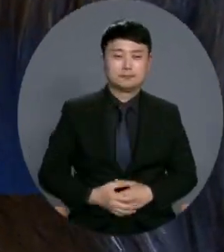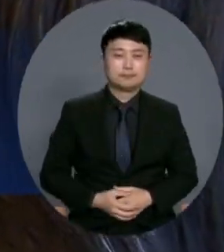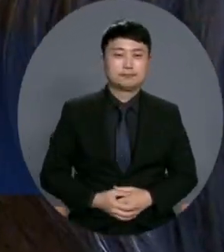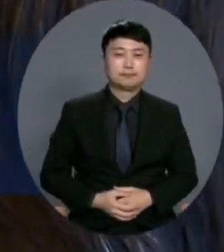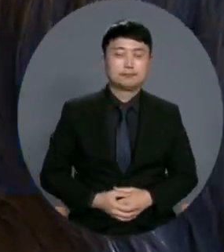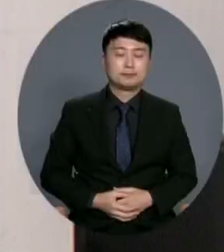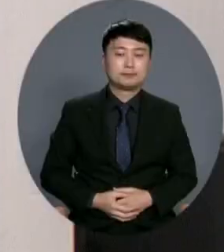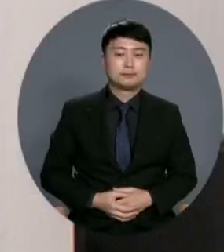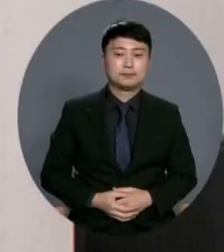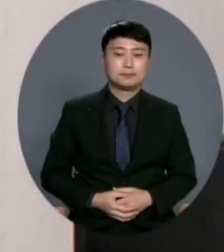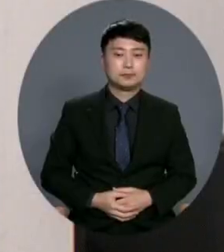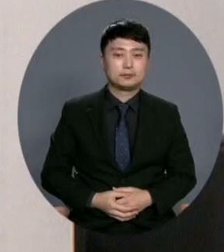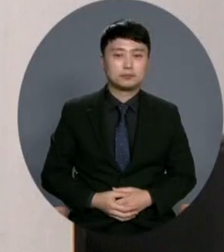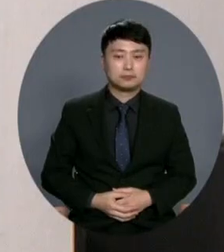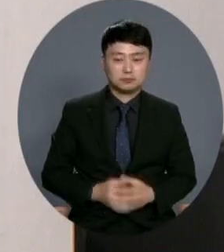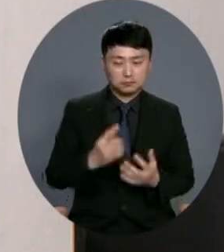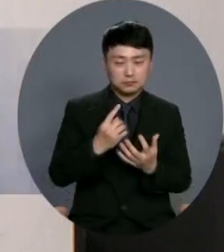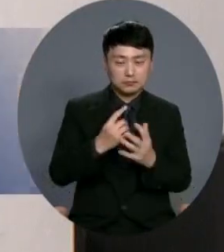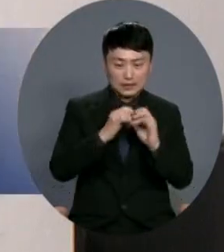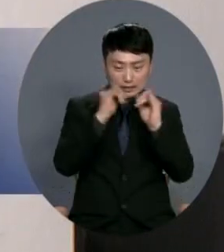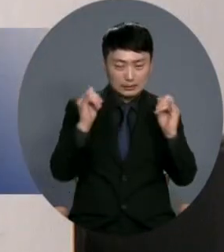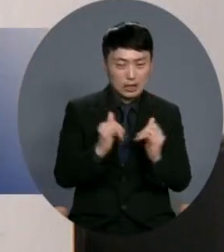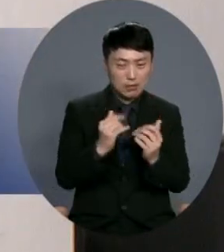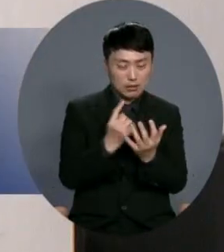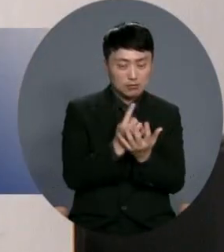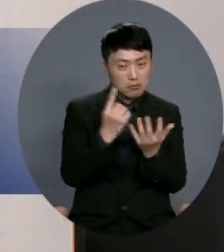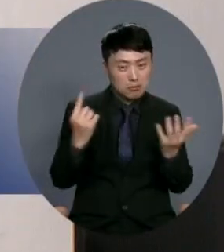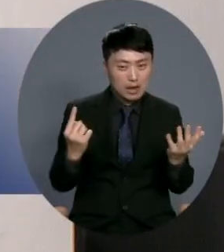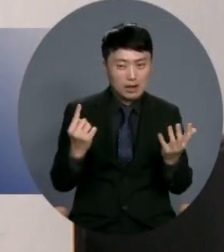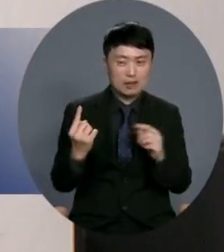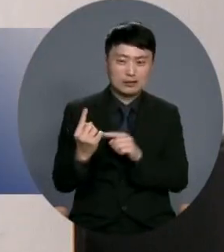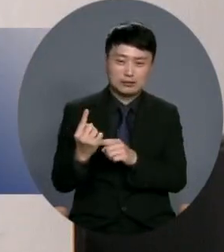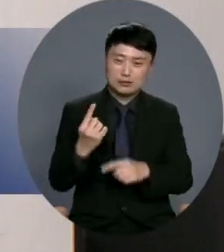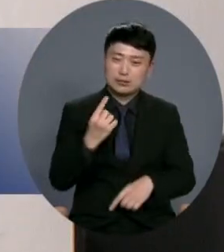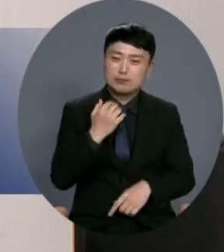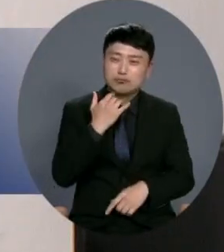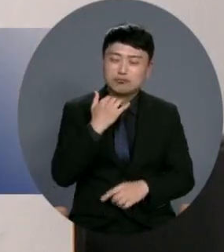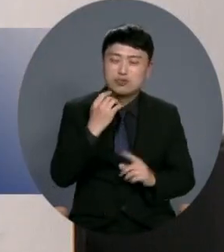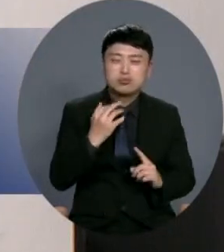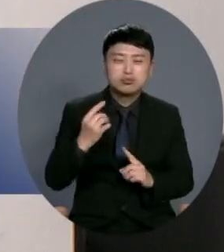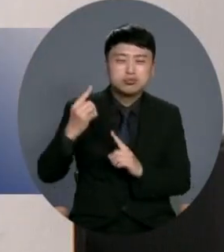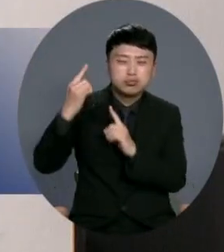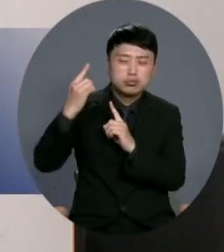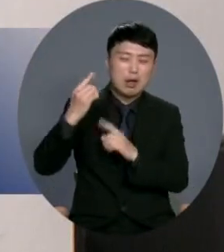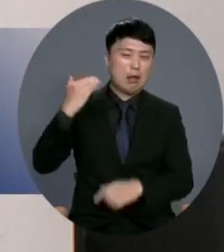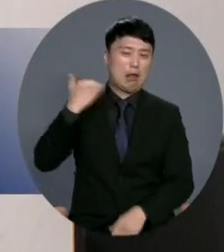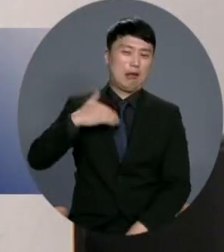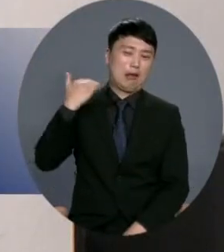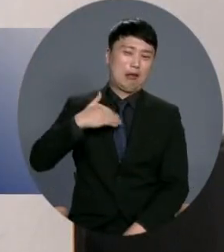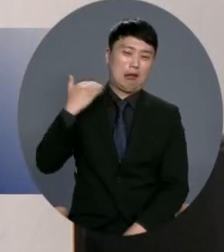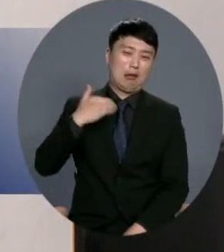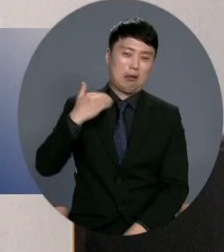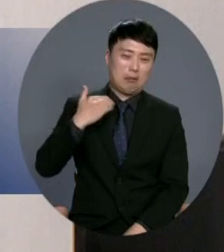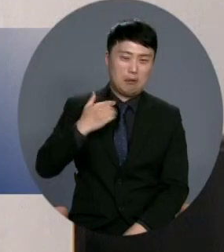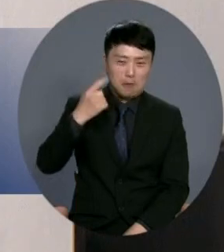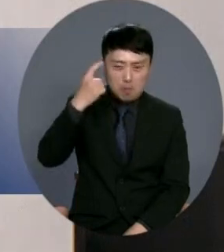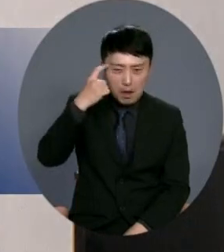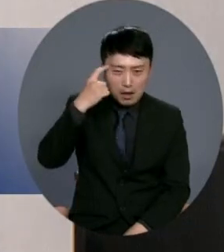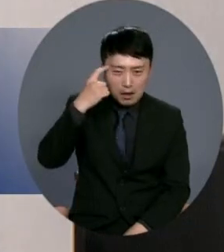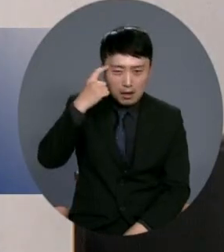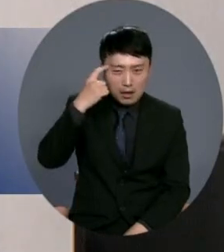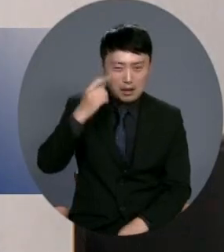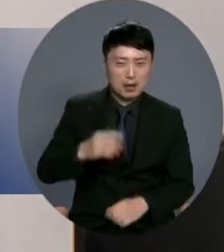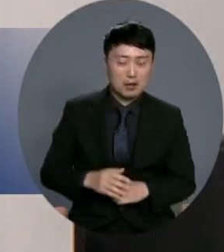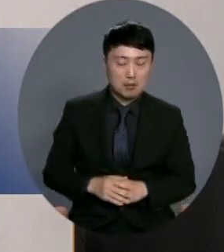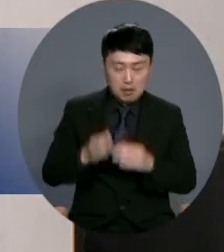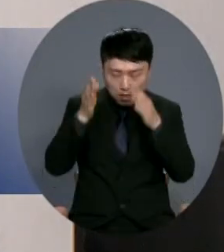그래요. 소외되어 있었다. 사회에 이제 나이 먹으니까 이제 이것도 못하는구나. 그렇게 생활하시다가